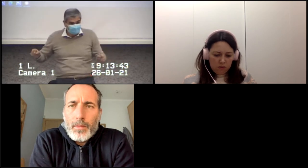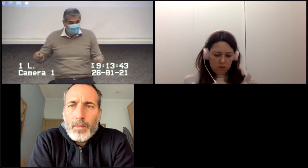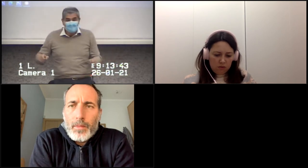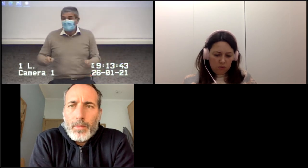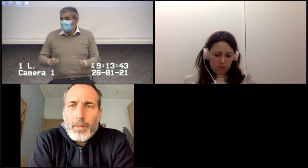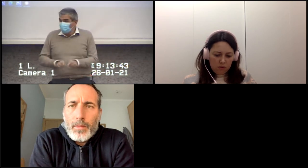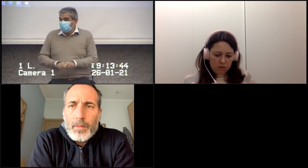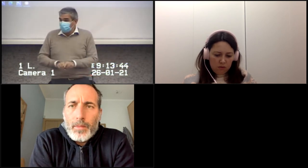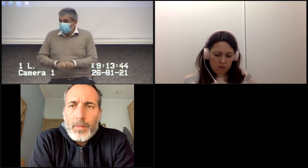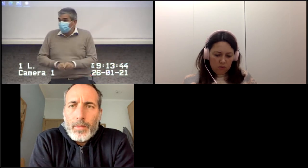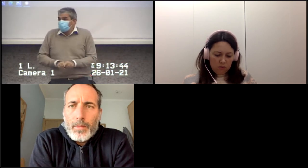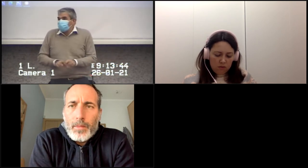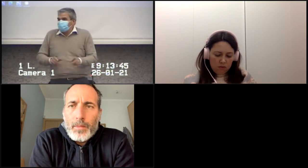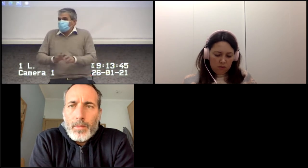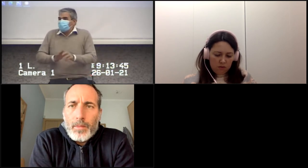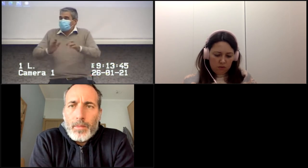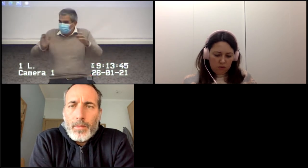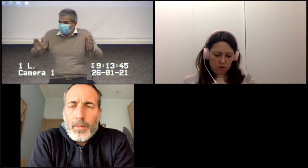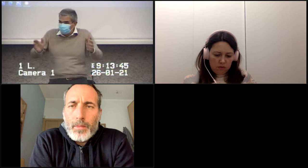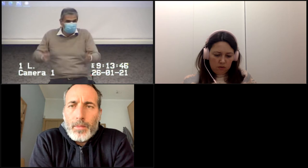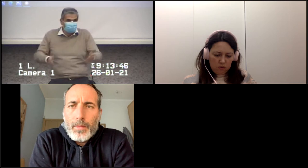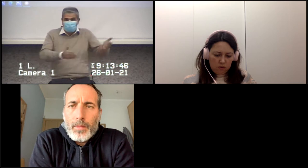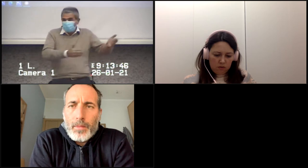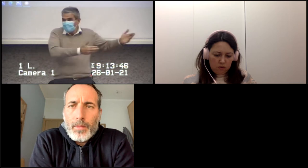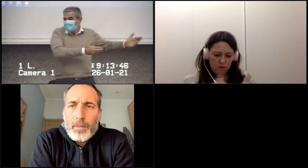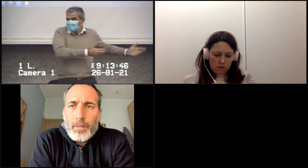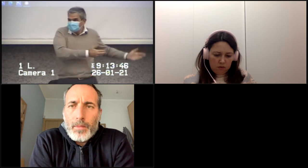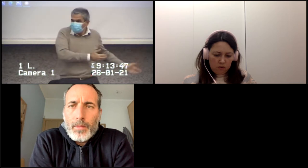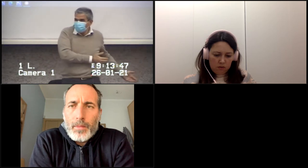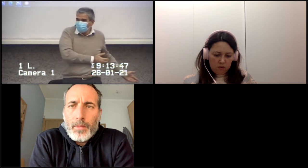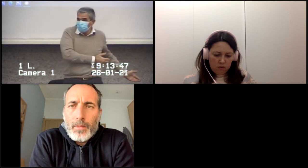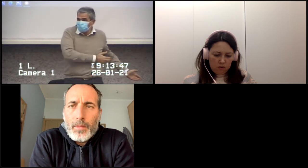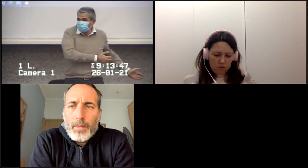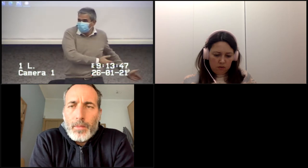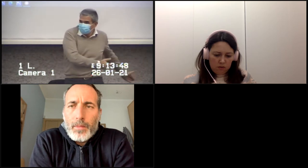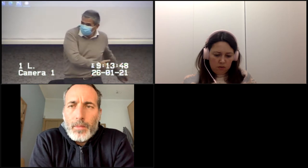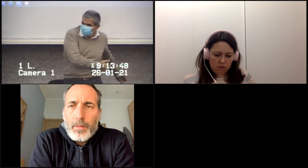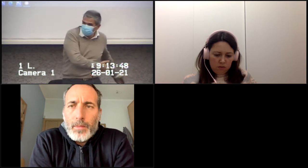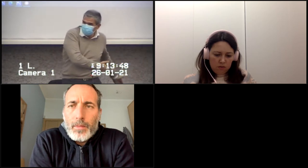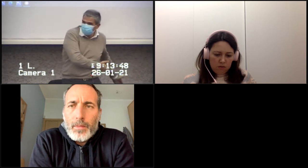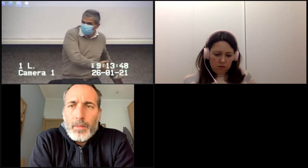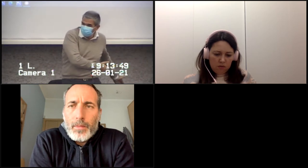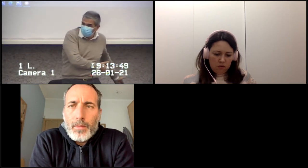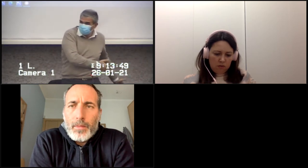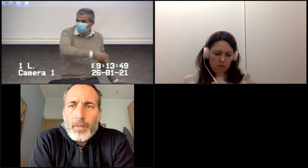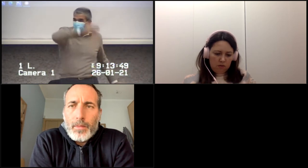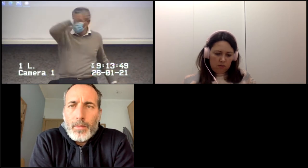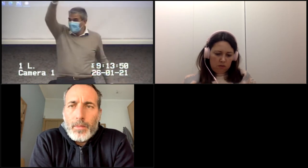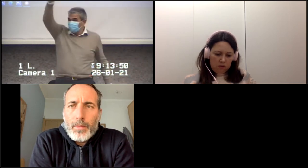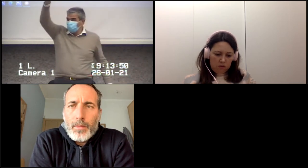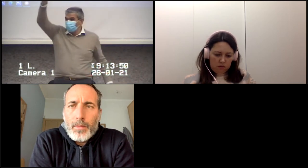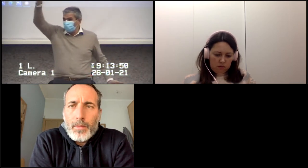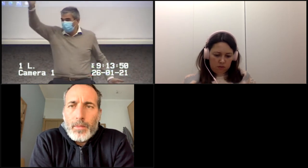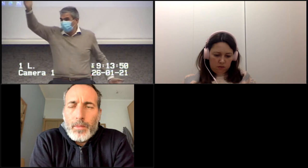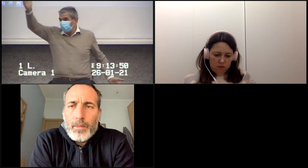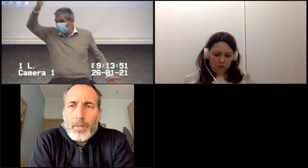codificare una regola che vada bene per tutto il territorio, come va bene dal sud di Mantova